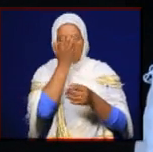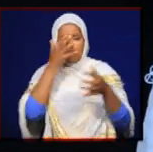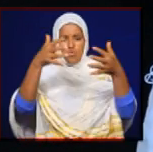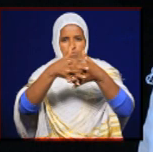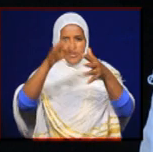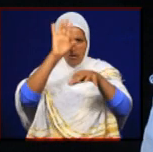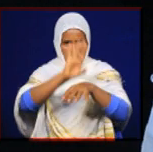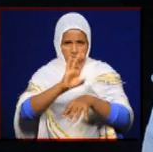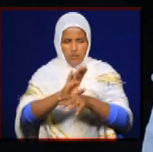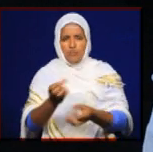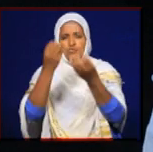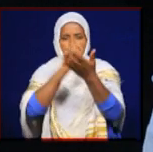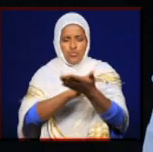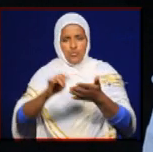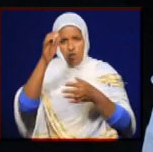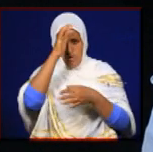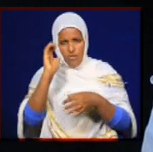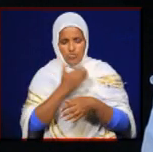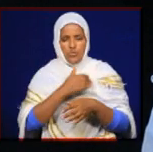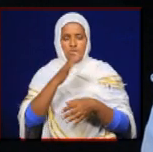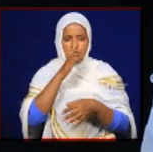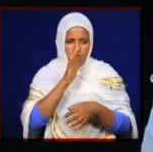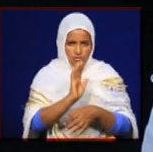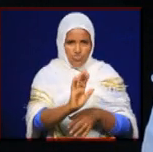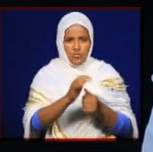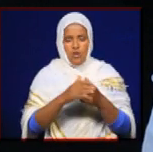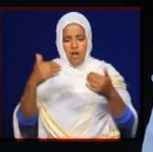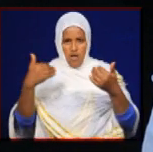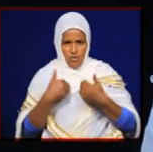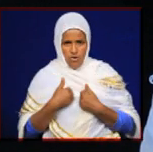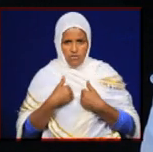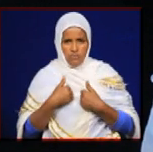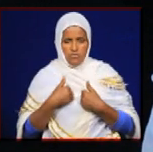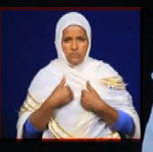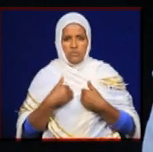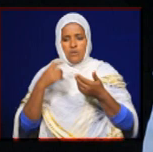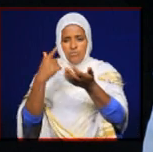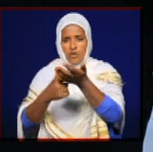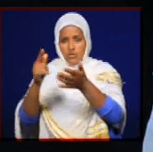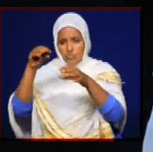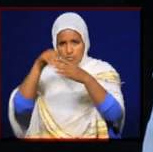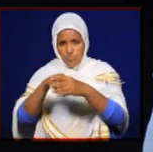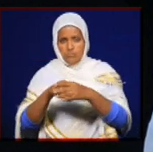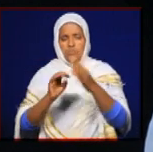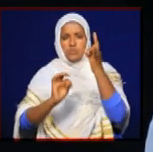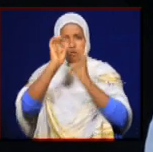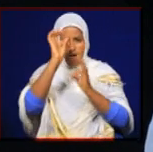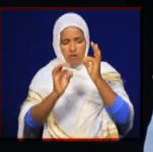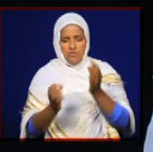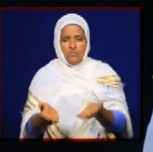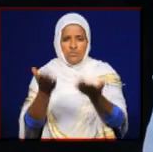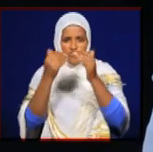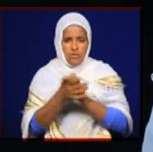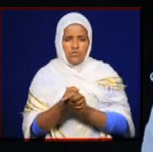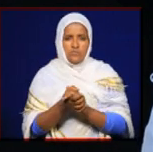እንግዲህ የኢትዮጵያ ኦርቶዶክስ ተዋህዶ ቤተክርስቲያን ብዙ ቅዱሳን አባቶች እናቶች አሏት። በእነሱም ገደል